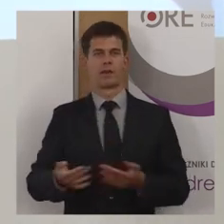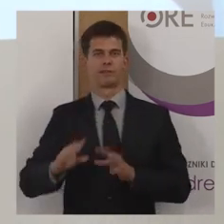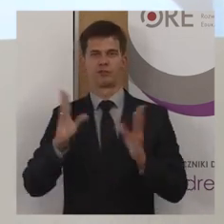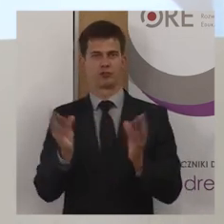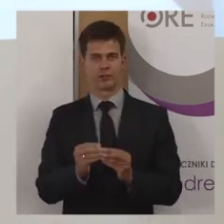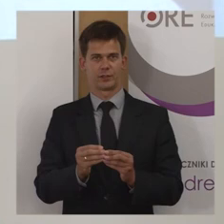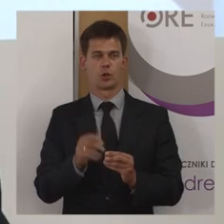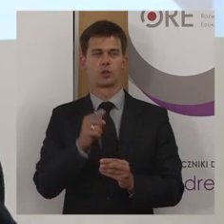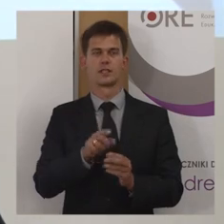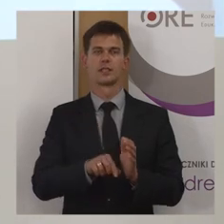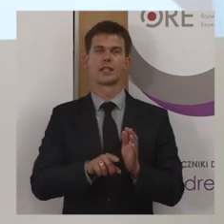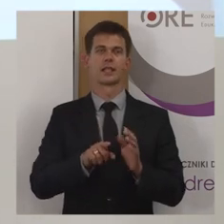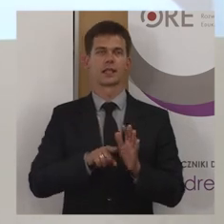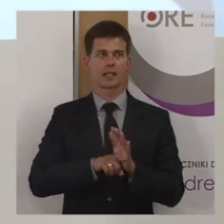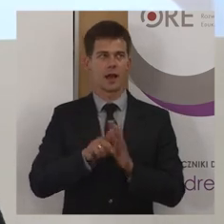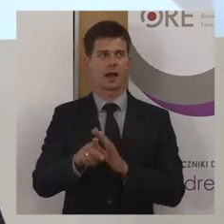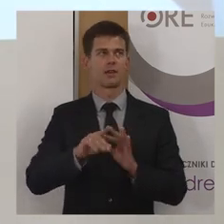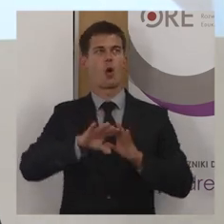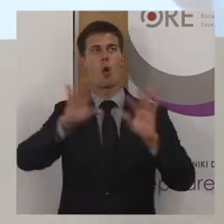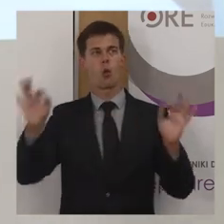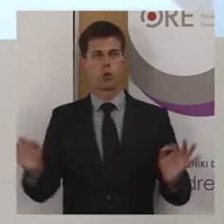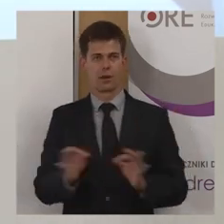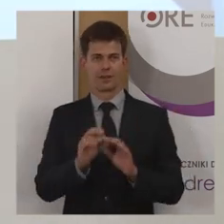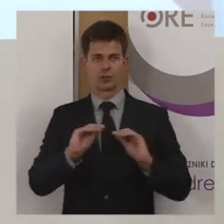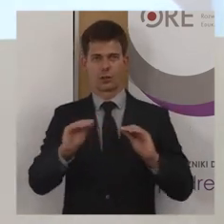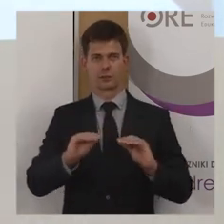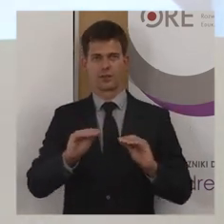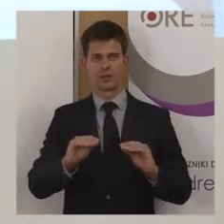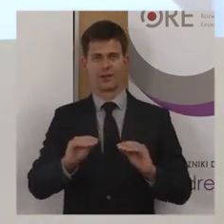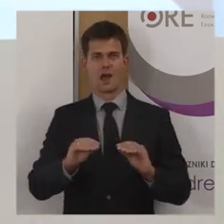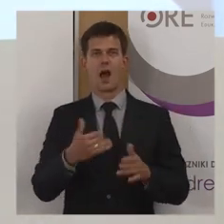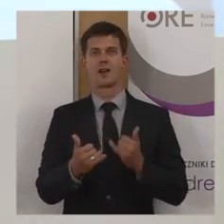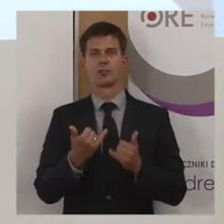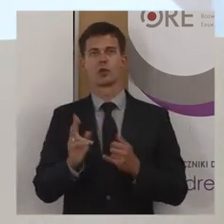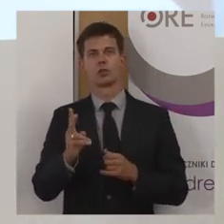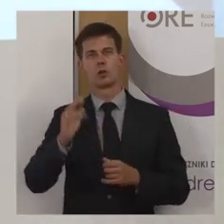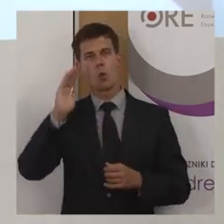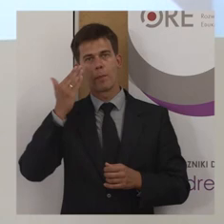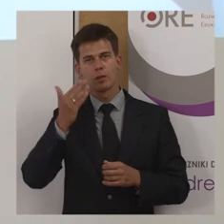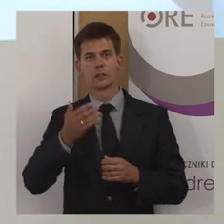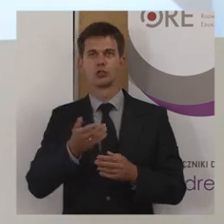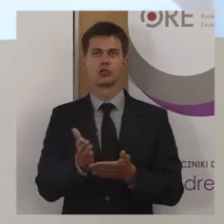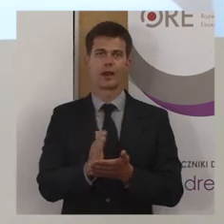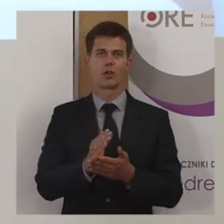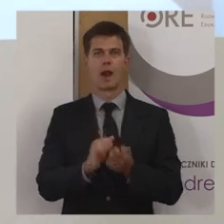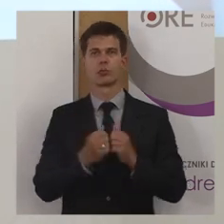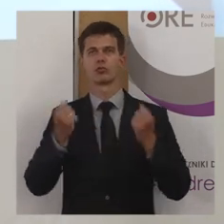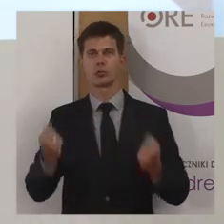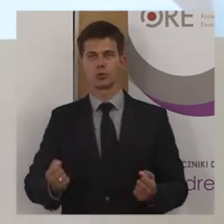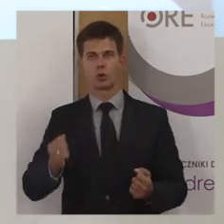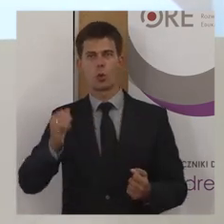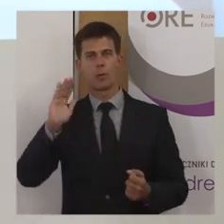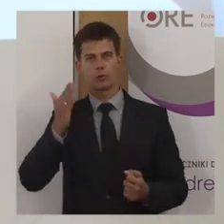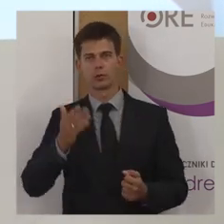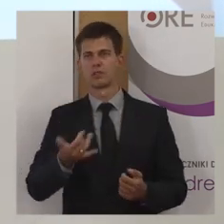do kształcenia ogólnego, czyli to podkreślam, nie dotyczą osób, które są upośledzone w stopniu średnim lub ciężkim. I nie jesteśmy